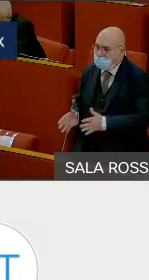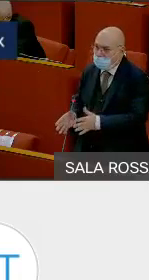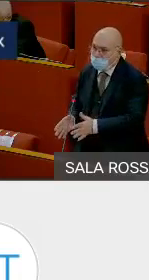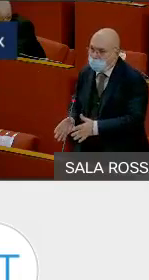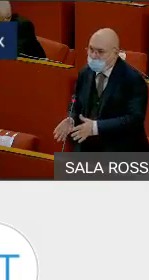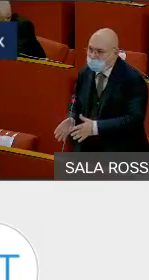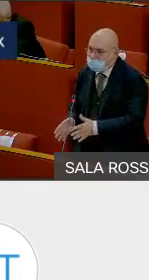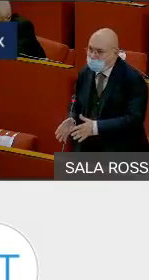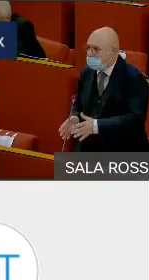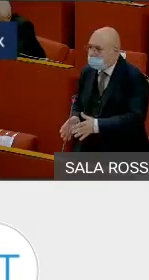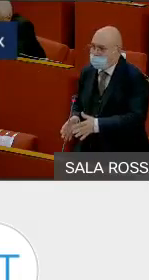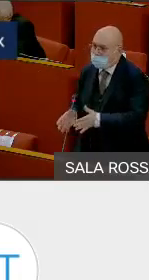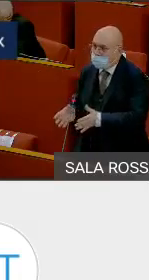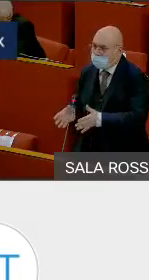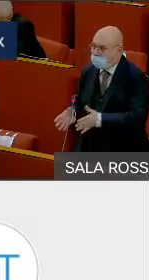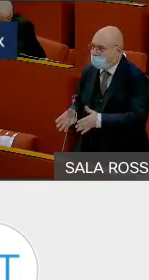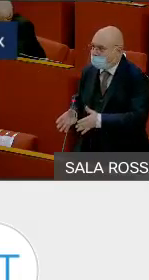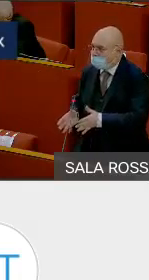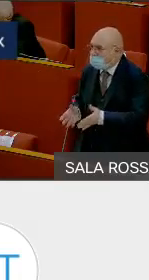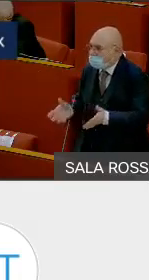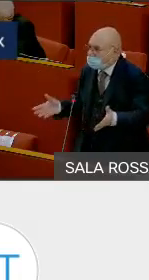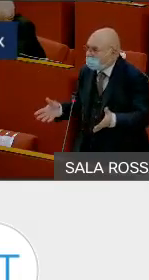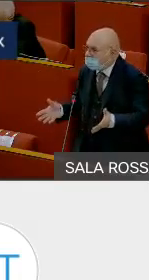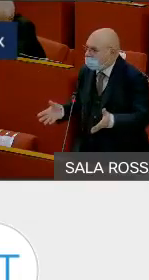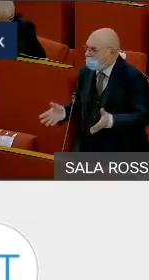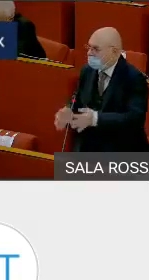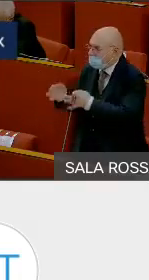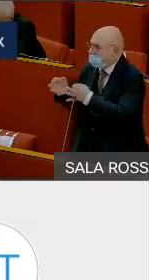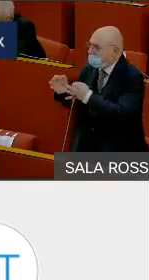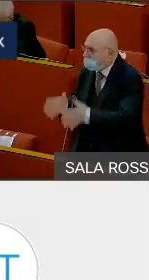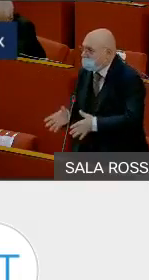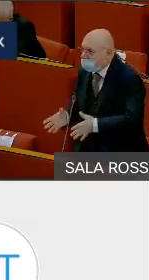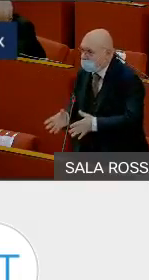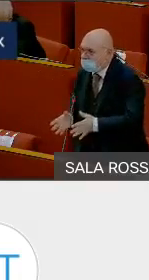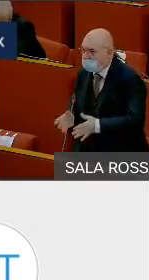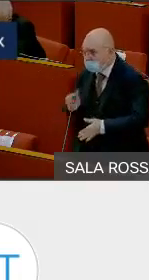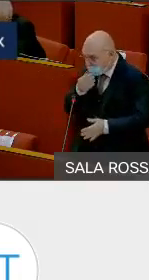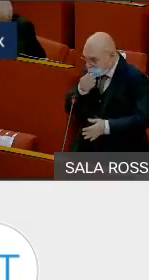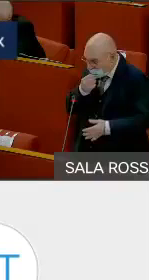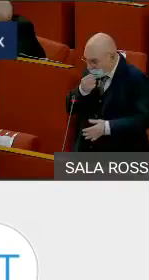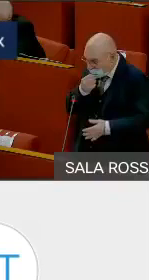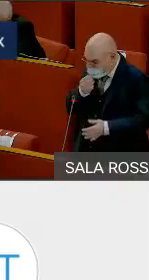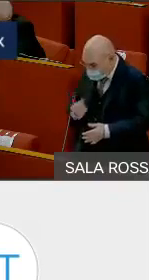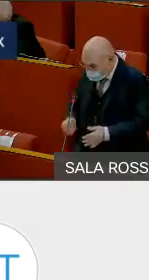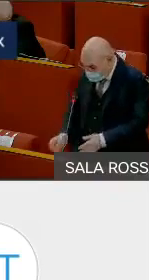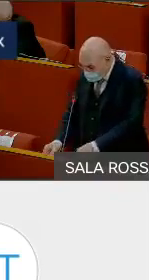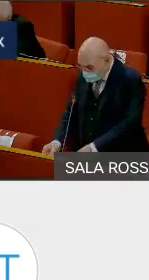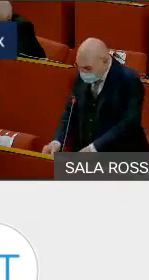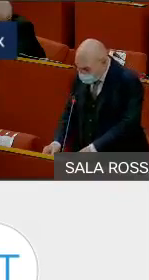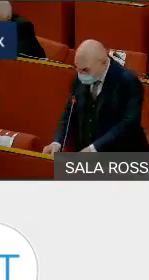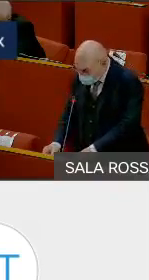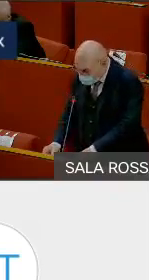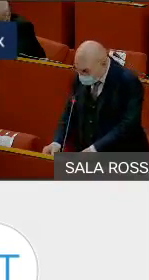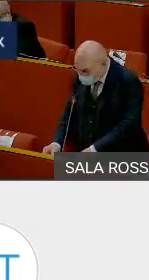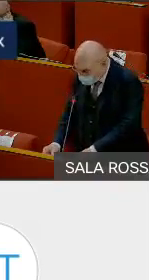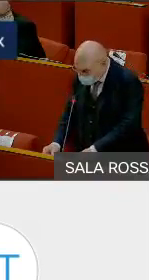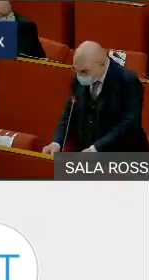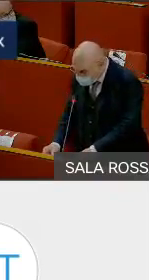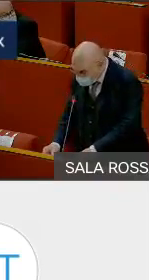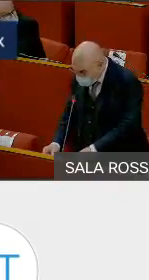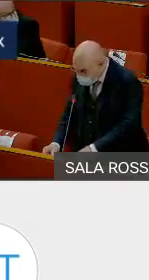io chiedo che venga scritto invece in termini più certi verrà determinato il valore corrispondente